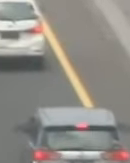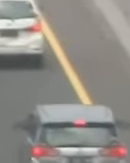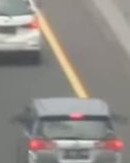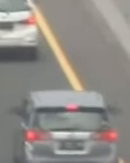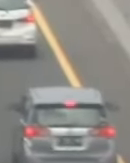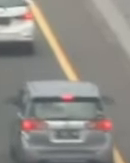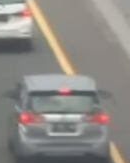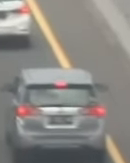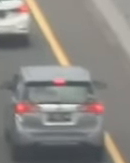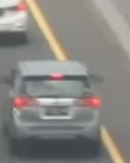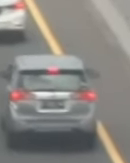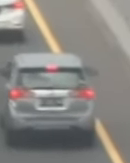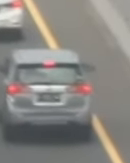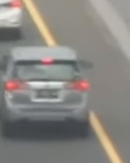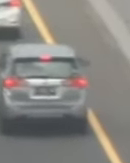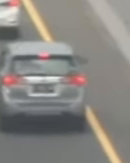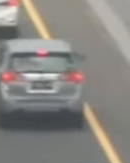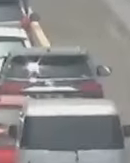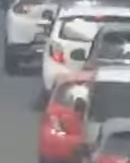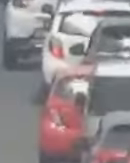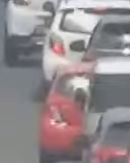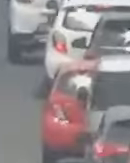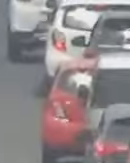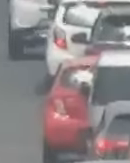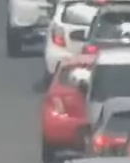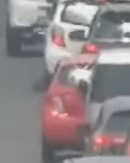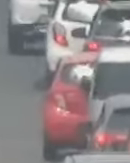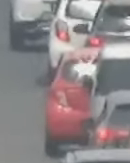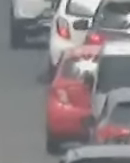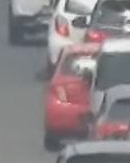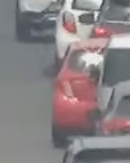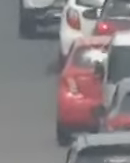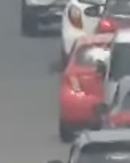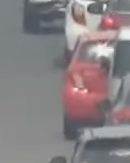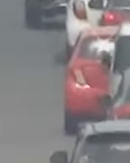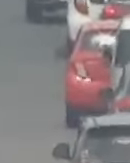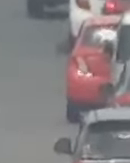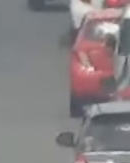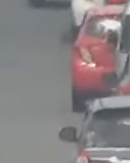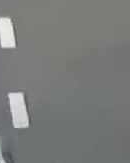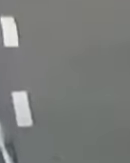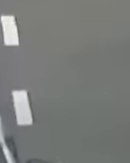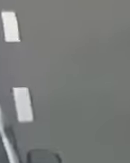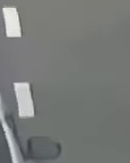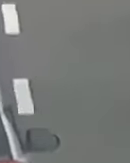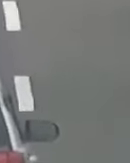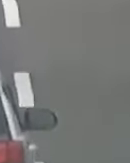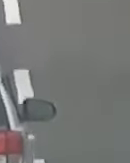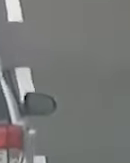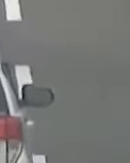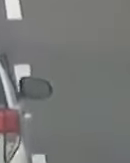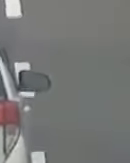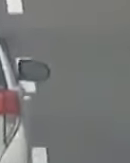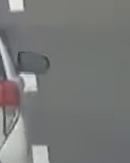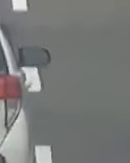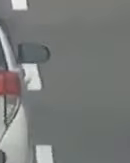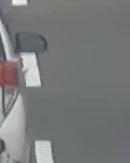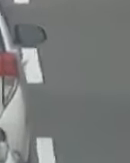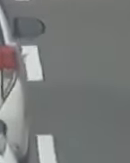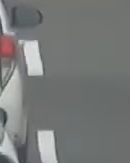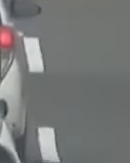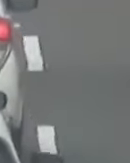Metropolitan melalui akun media sosialnya mengumumkan rencana kenaikan tarif ruas tol dalam kota. Sesuai Undang-Undang tentang Jalan,